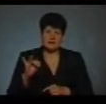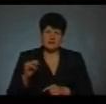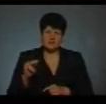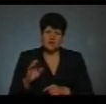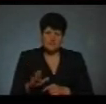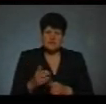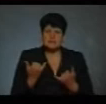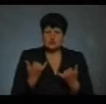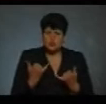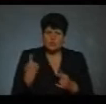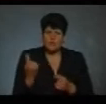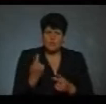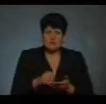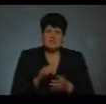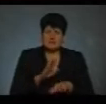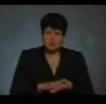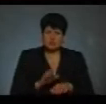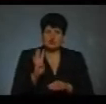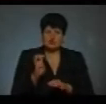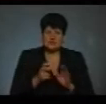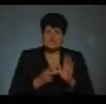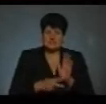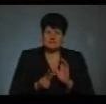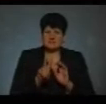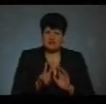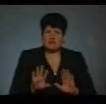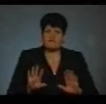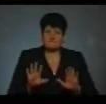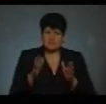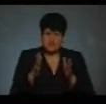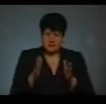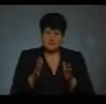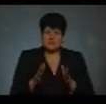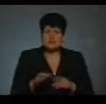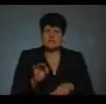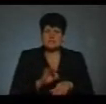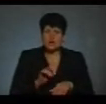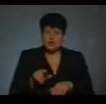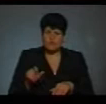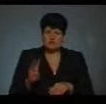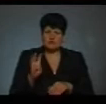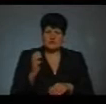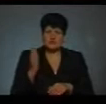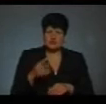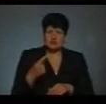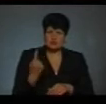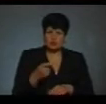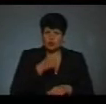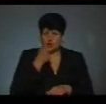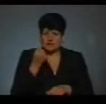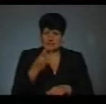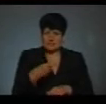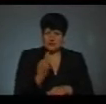словами, на сьогодні в області зафіксовано 472 випадки COVID-19. Із хворих – 441 дорослі, 31